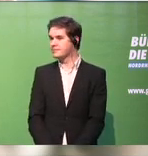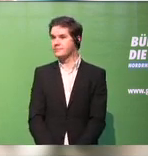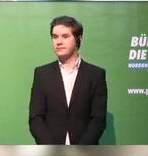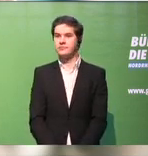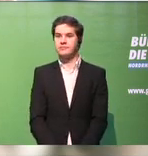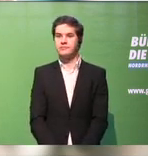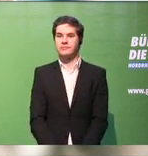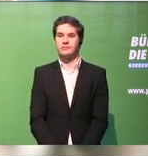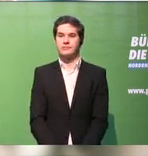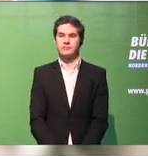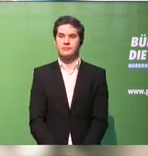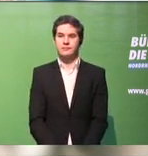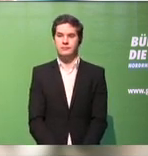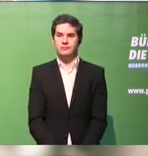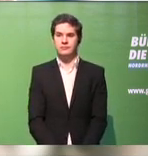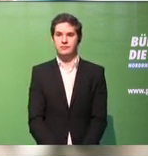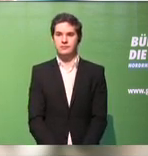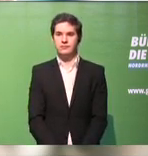So.